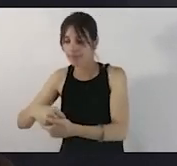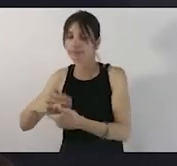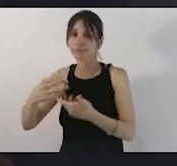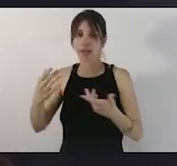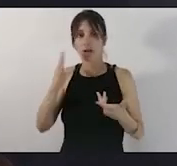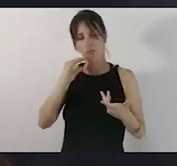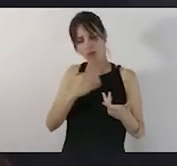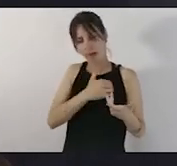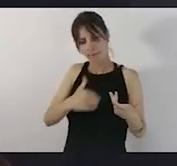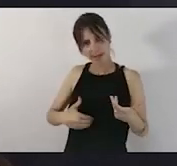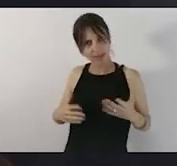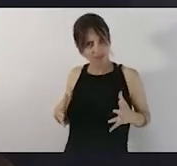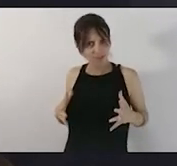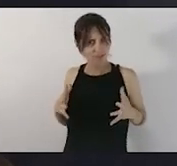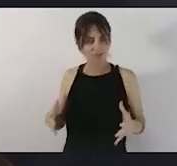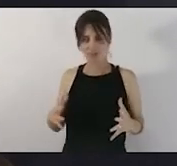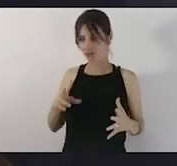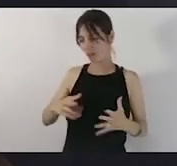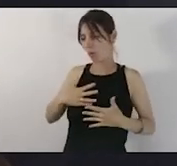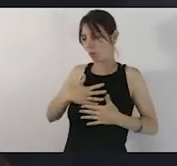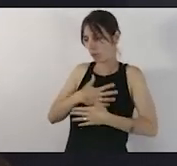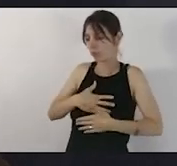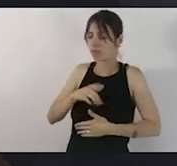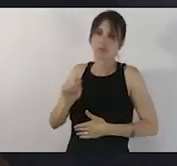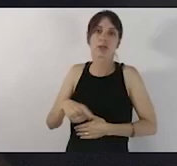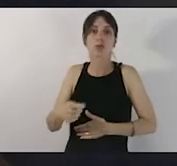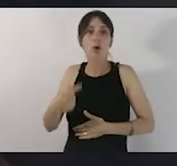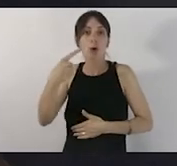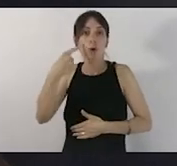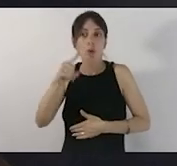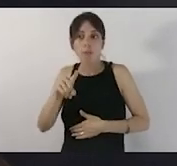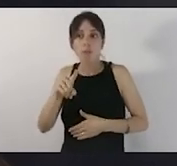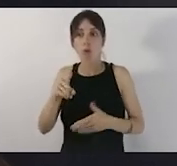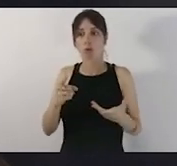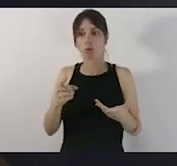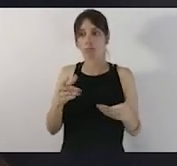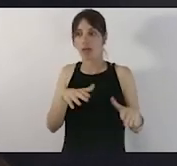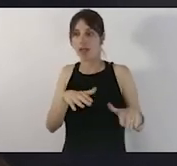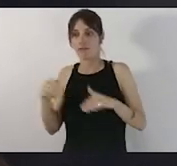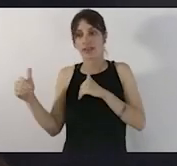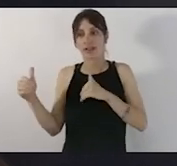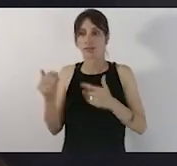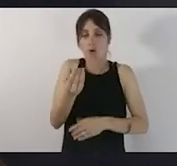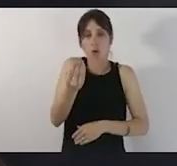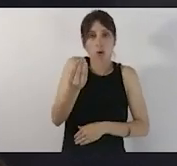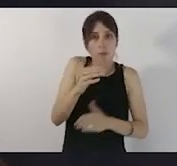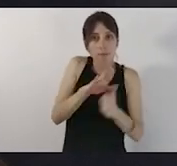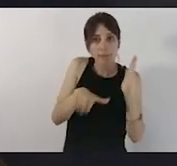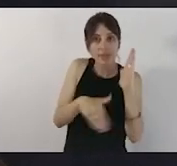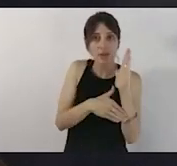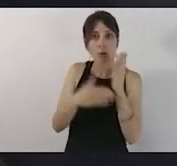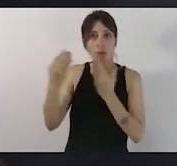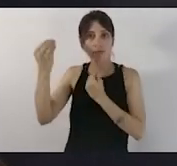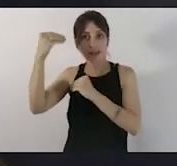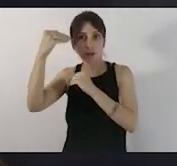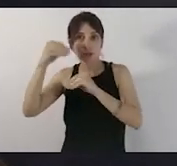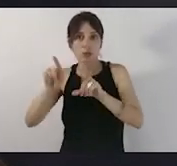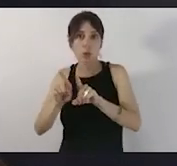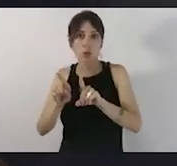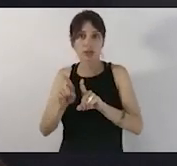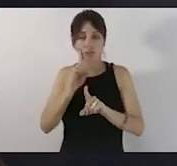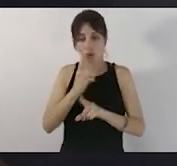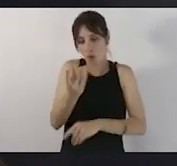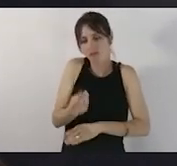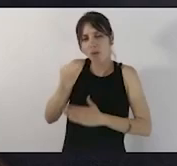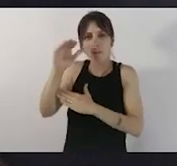action volontariste, à la fois, bien entendu, pour réduire la délinquance des mineurs, mais surtout pour protéger ces enfants qui ne sont que